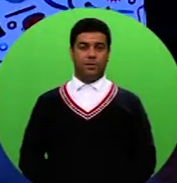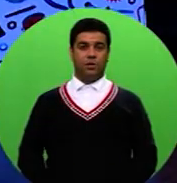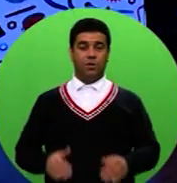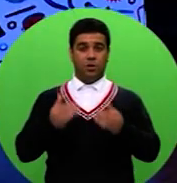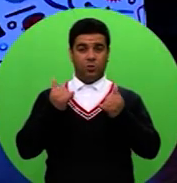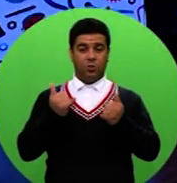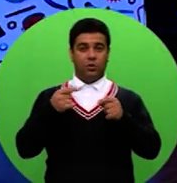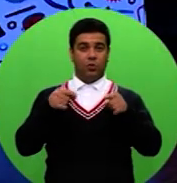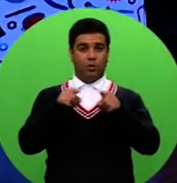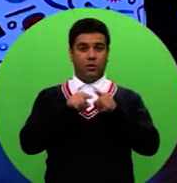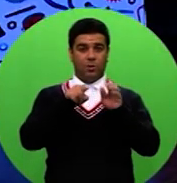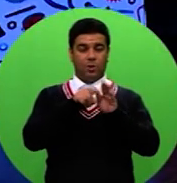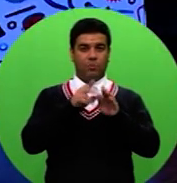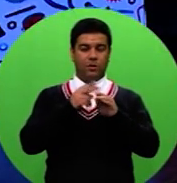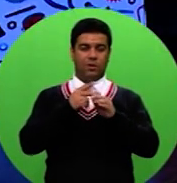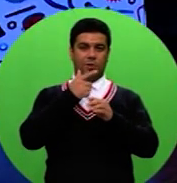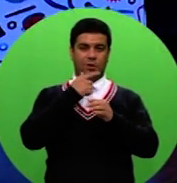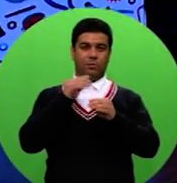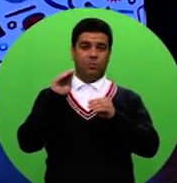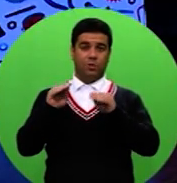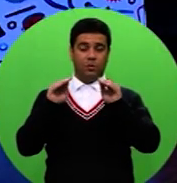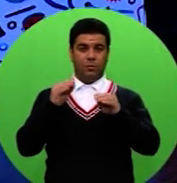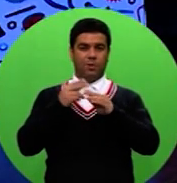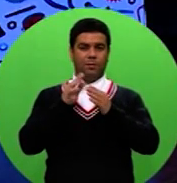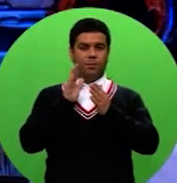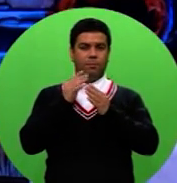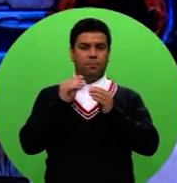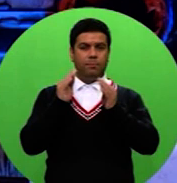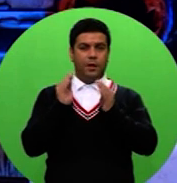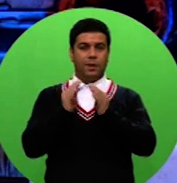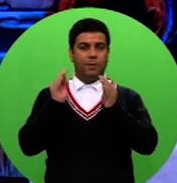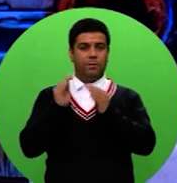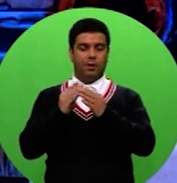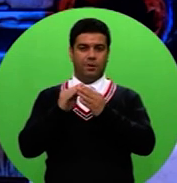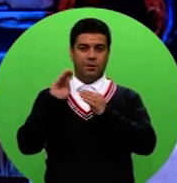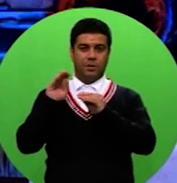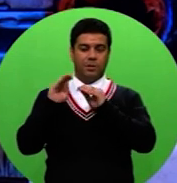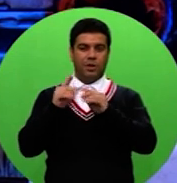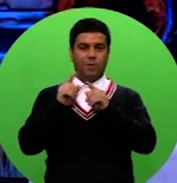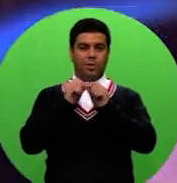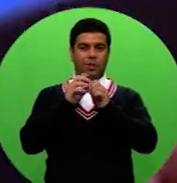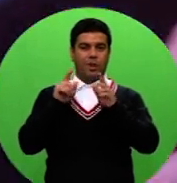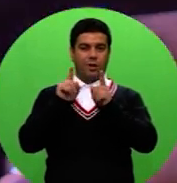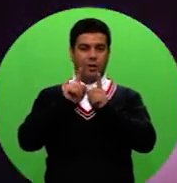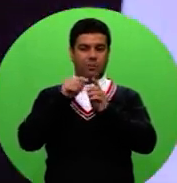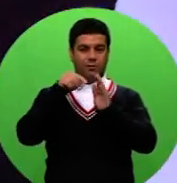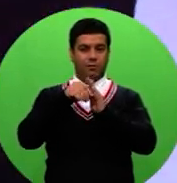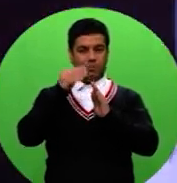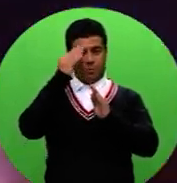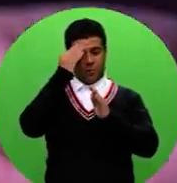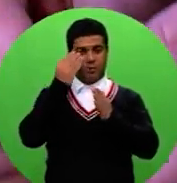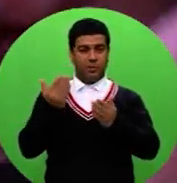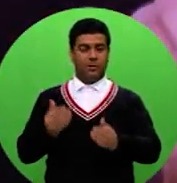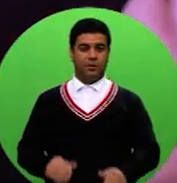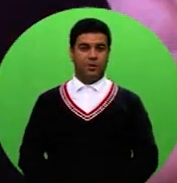Вот ровненько. И теперь тоже подушечки пальцев катаем, маленькие-маленькие шарики,